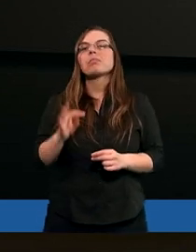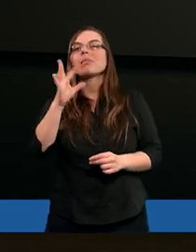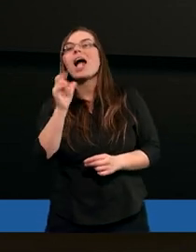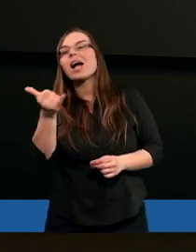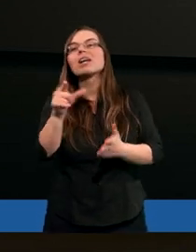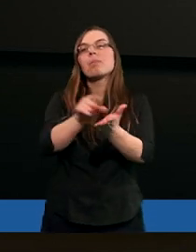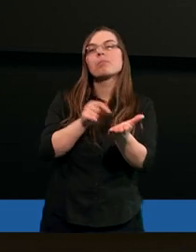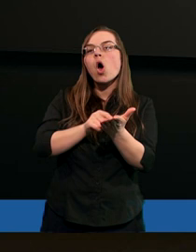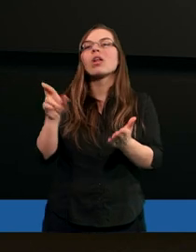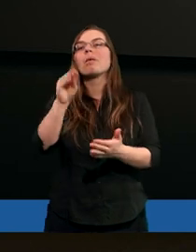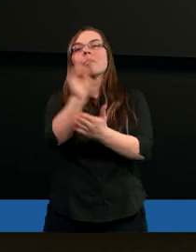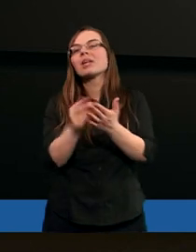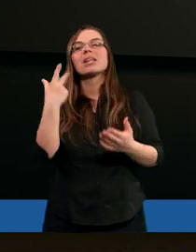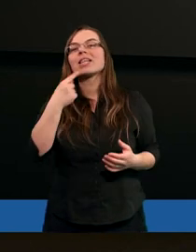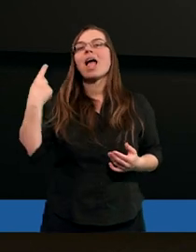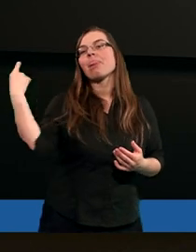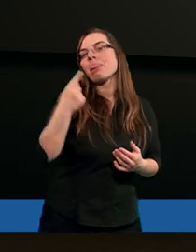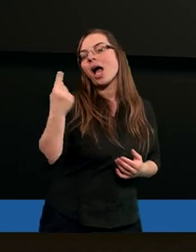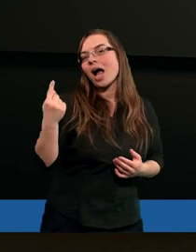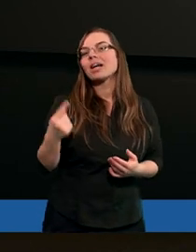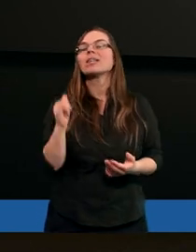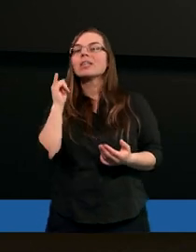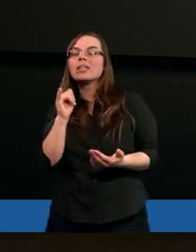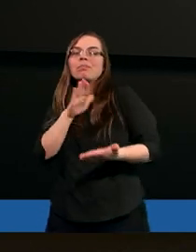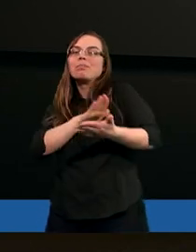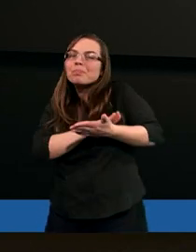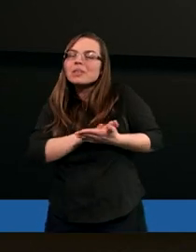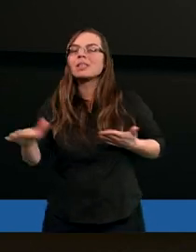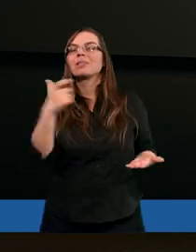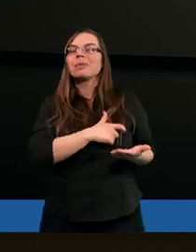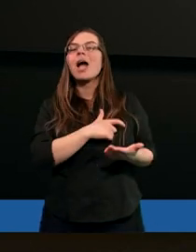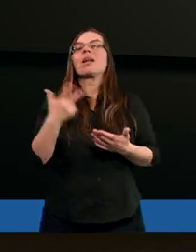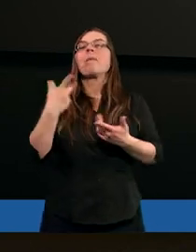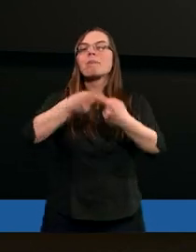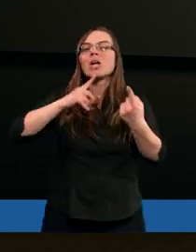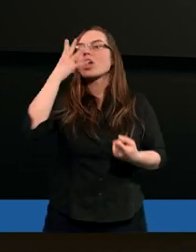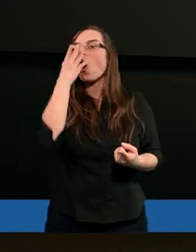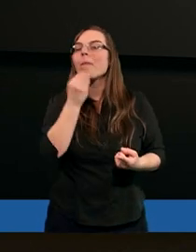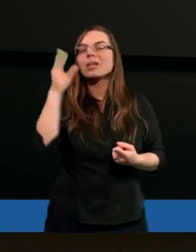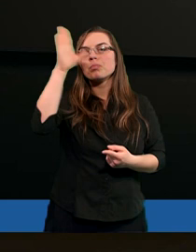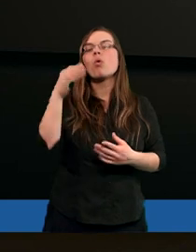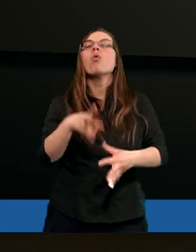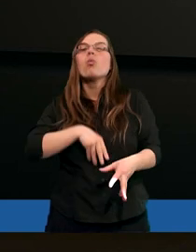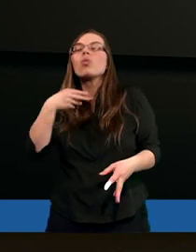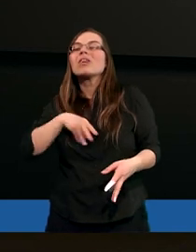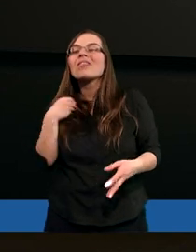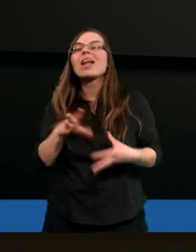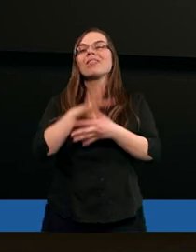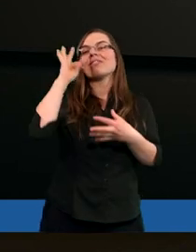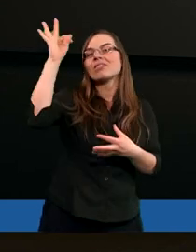tak jak Piotr pisze, no nie naganni przed obliczym Bożym, uświęceni w tym